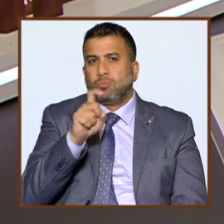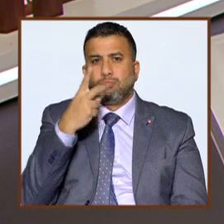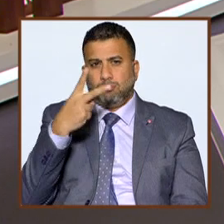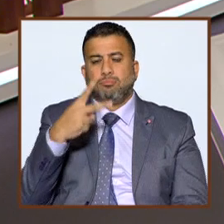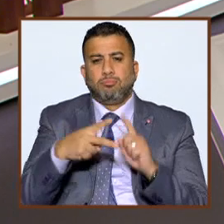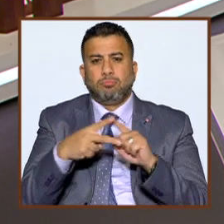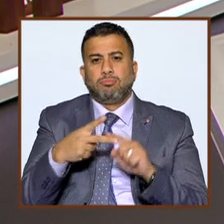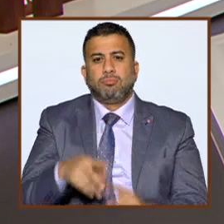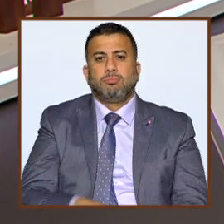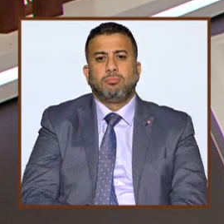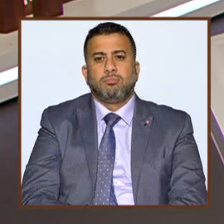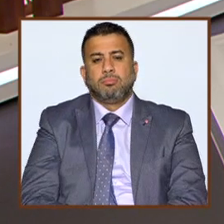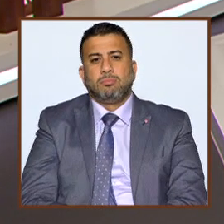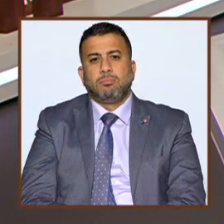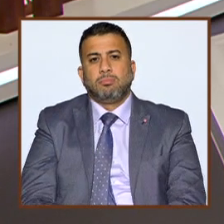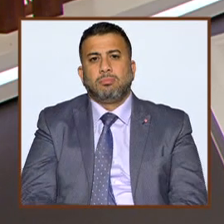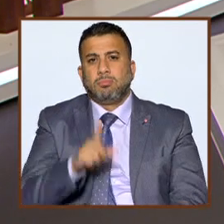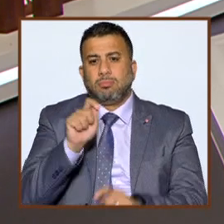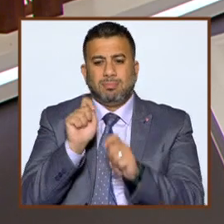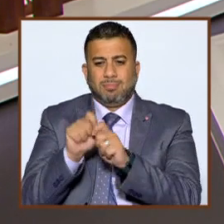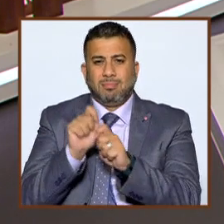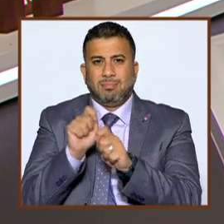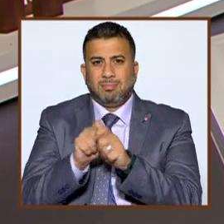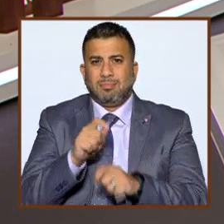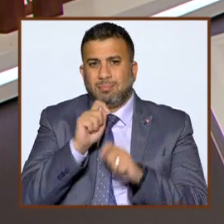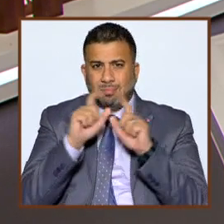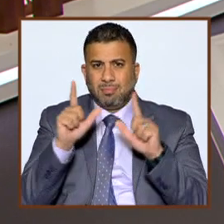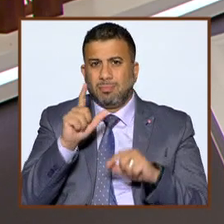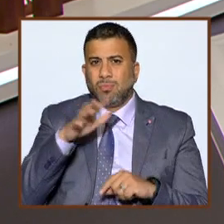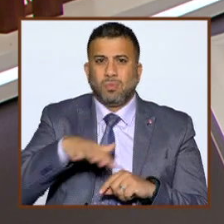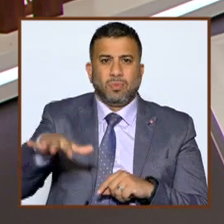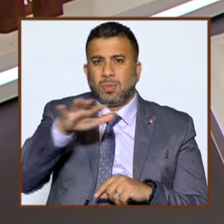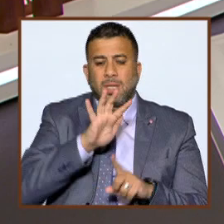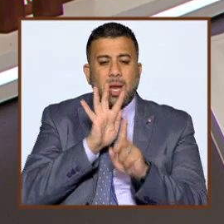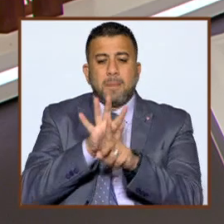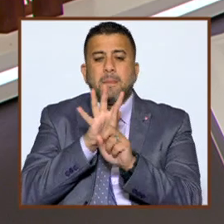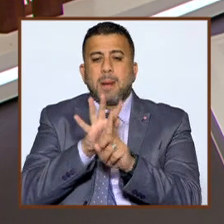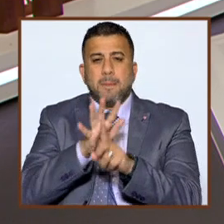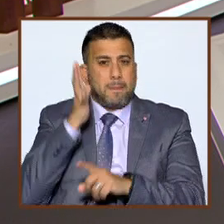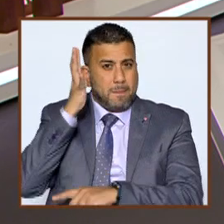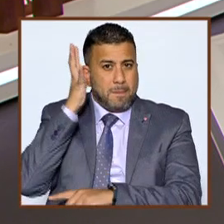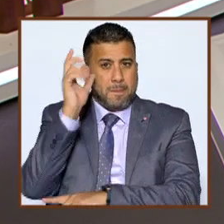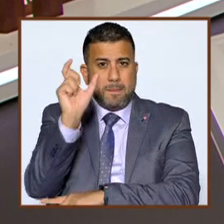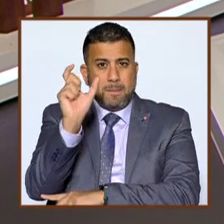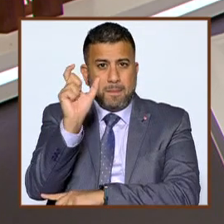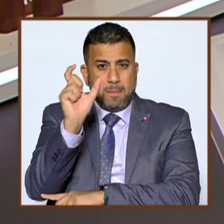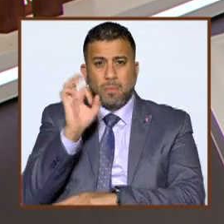تفضل. تركيز، ابغي نصيحه منك الله يحفظك طول عمرك لعمك المساجد، يعني تركيزهم على توصيل الصوت